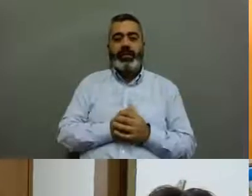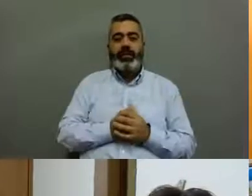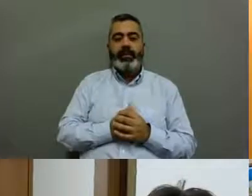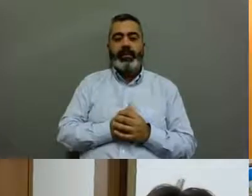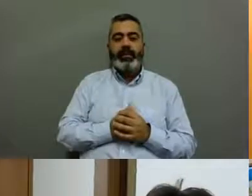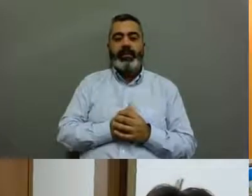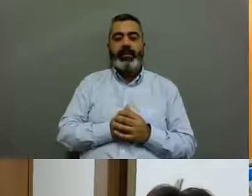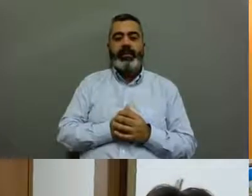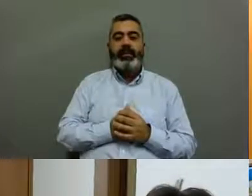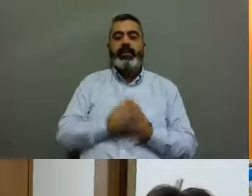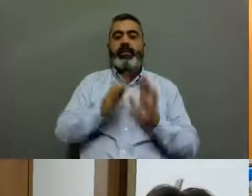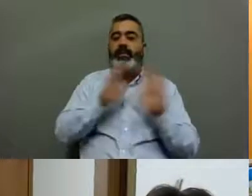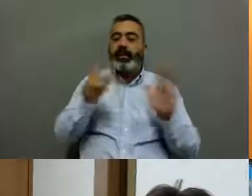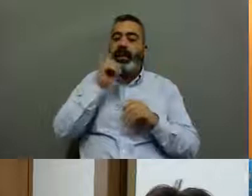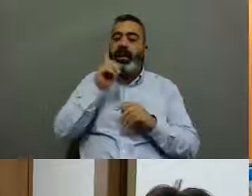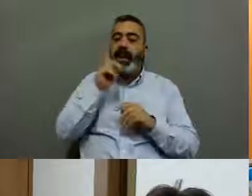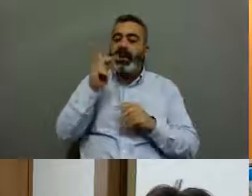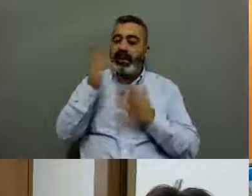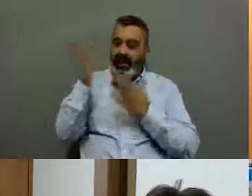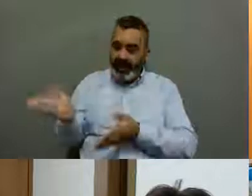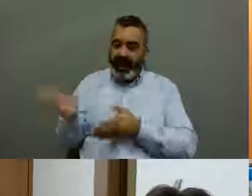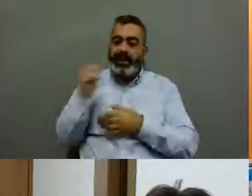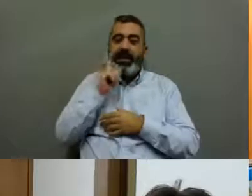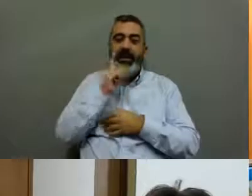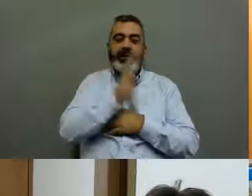Και θα δώσω το λόγο είτε στην κυρία Κατσιγιάννη είτε στην κυρία Βλάχου.